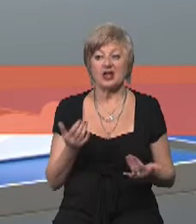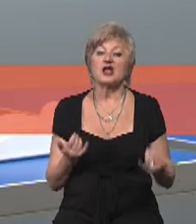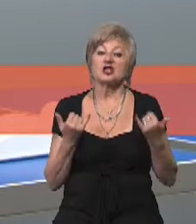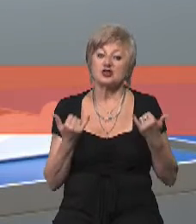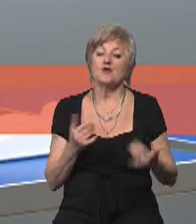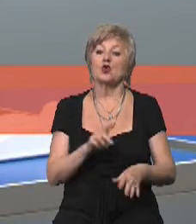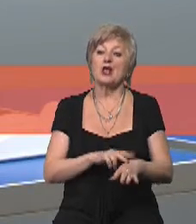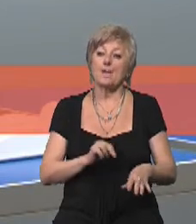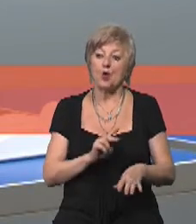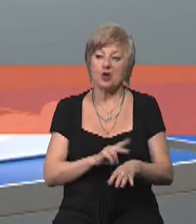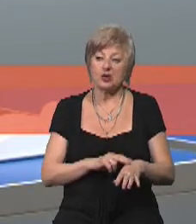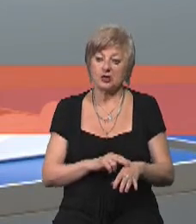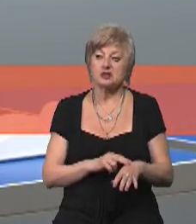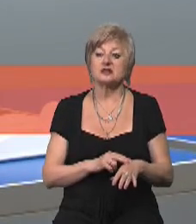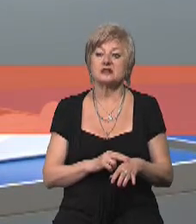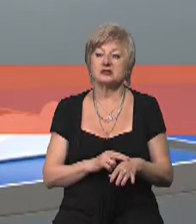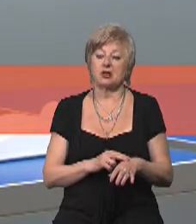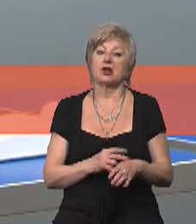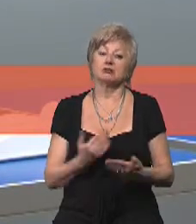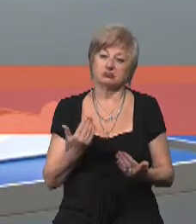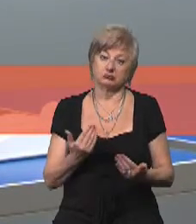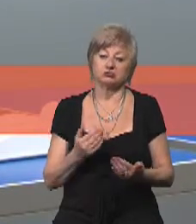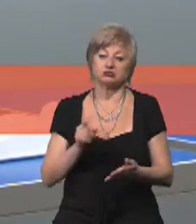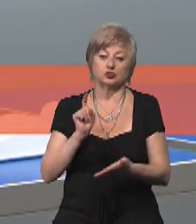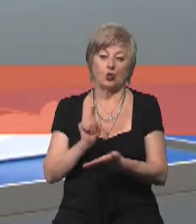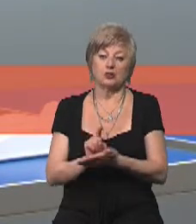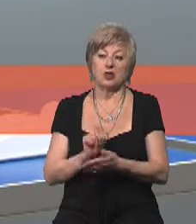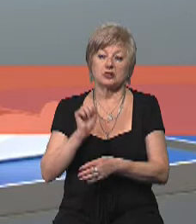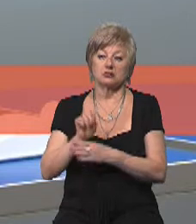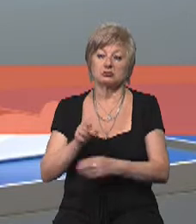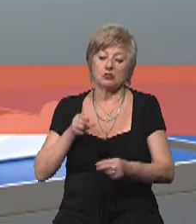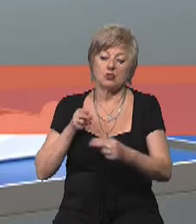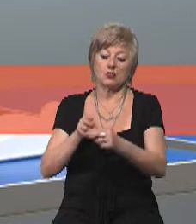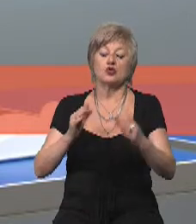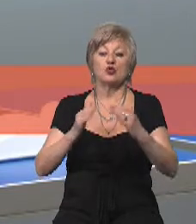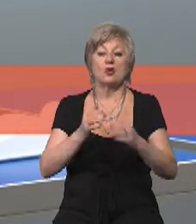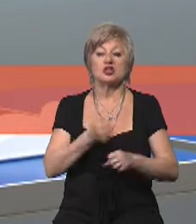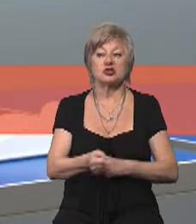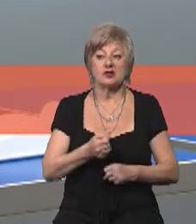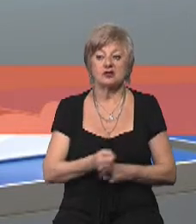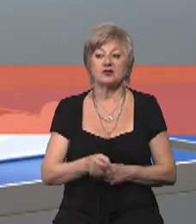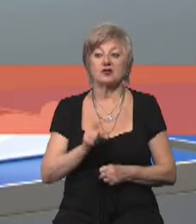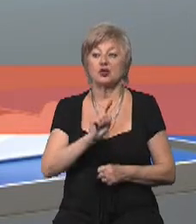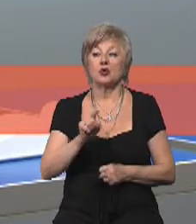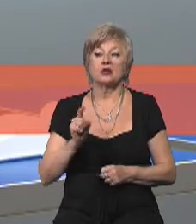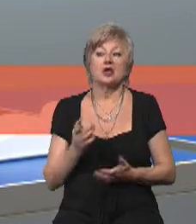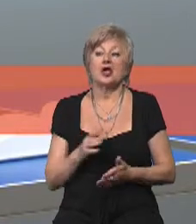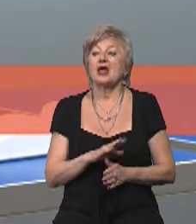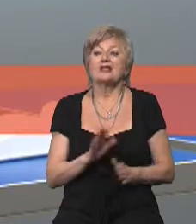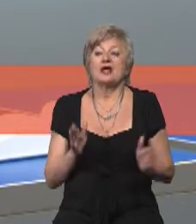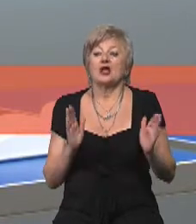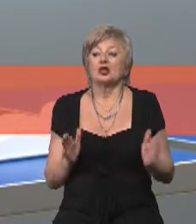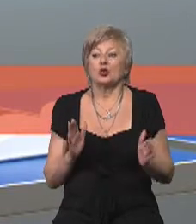сьогодні поліція наділена такою функцією припинити домашнє насильство, бо вони мають… І це не тільки,